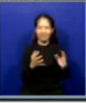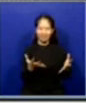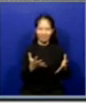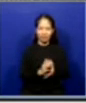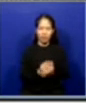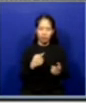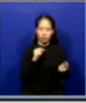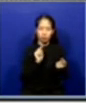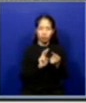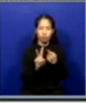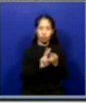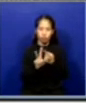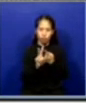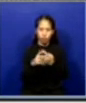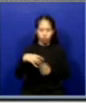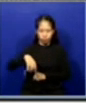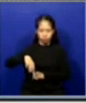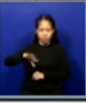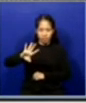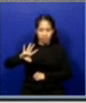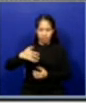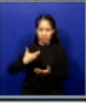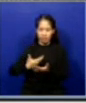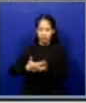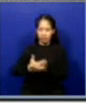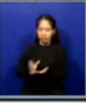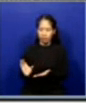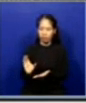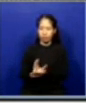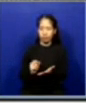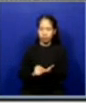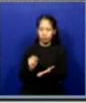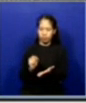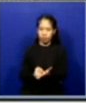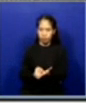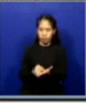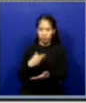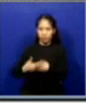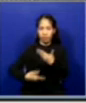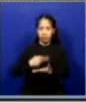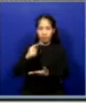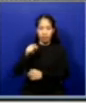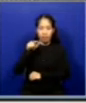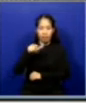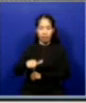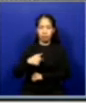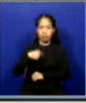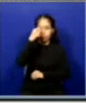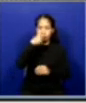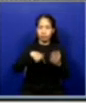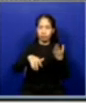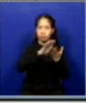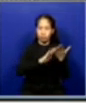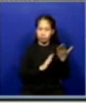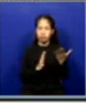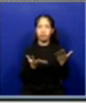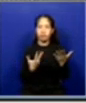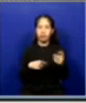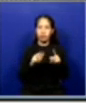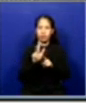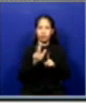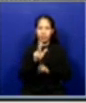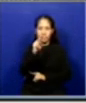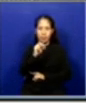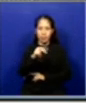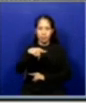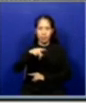ข้อ2ไม่เป็นบริษัทที่มีหลักทรัพย์จดทะเบียนในตลาดหลักทรัพย์แห่งประเทศไทยข้อ3ไม่เป็น NPL ของสถ